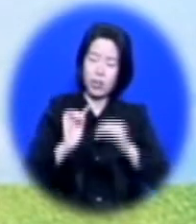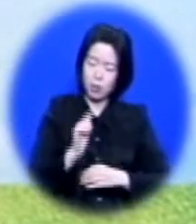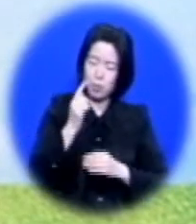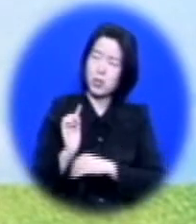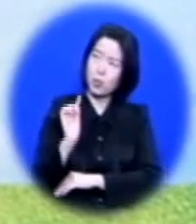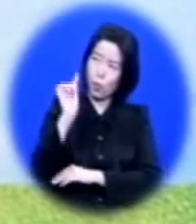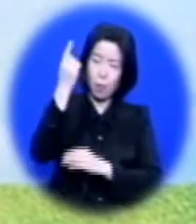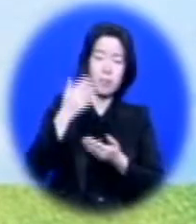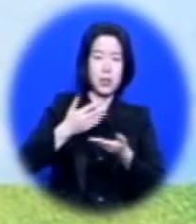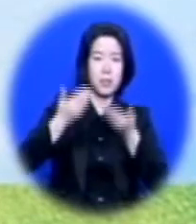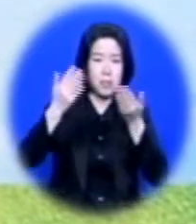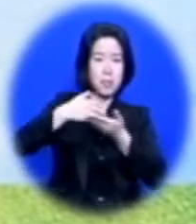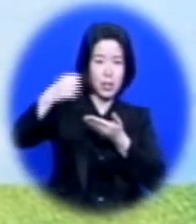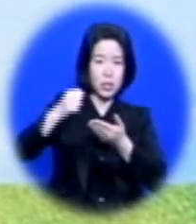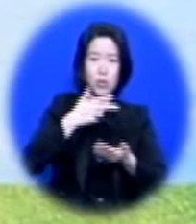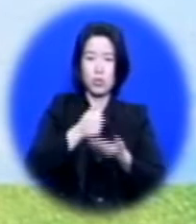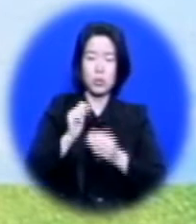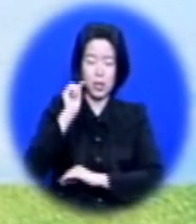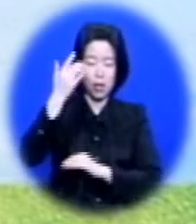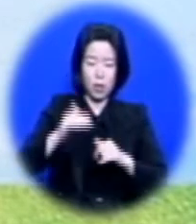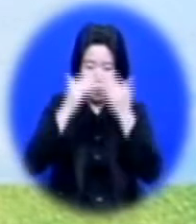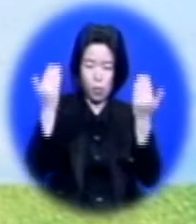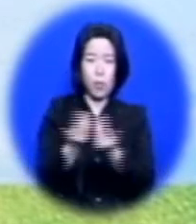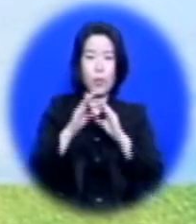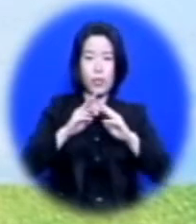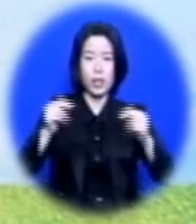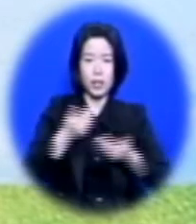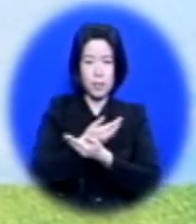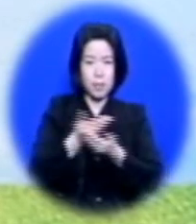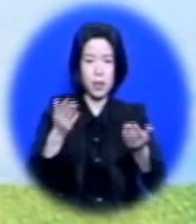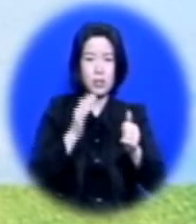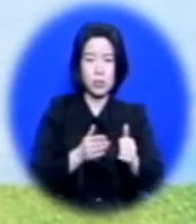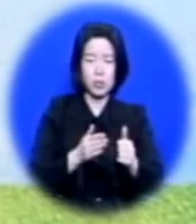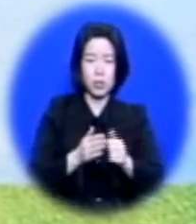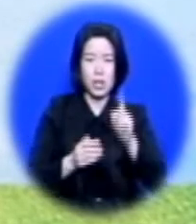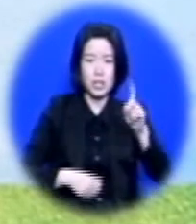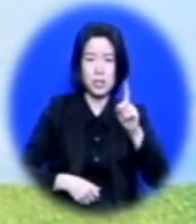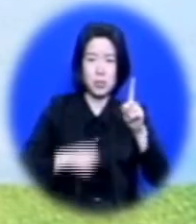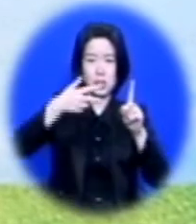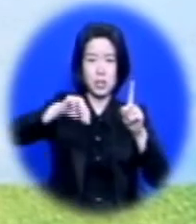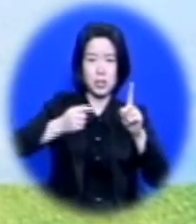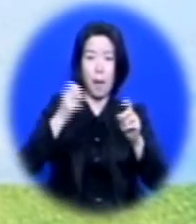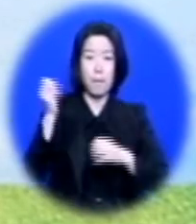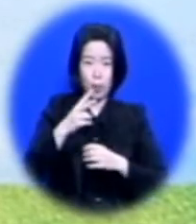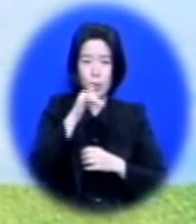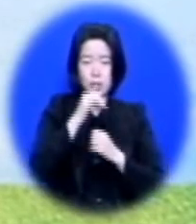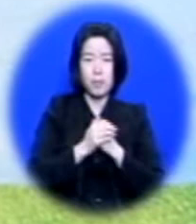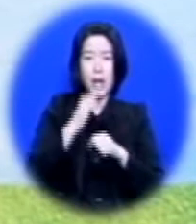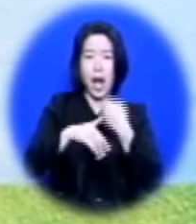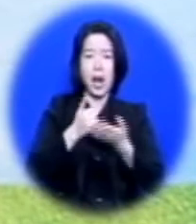받으시고 주님의 영광을 온 땅위에 떨 치십시오 11절에 또 반복해서 나옵니다 하나님